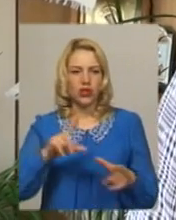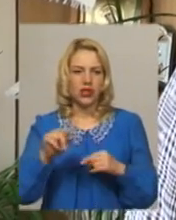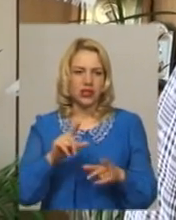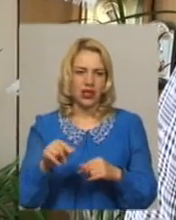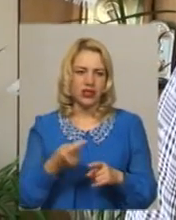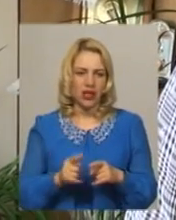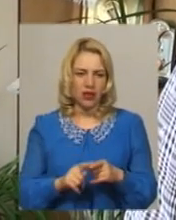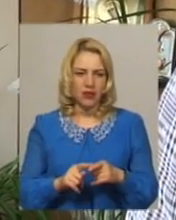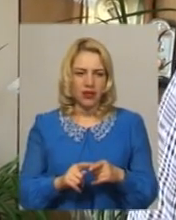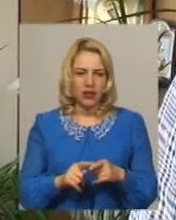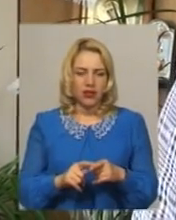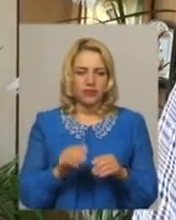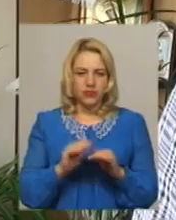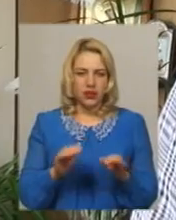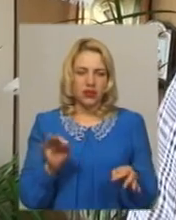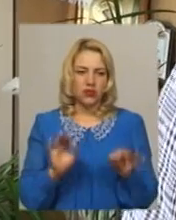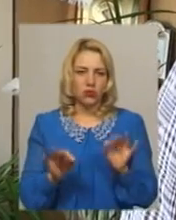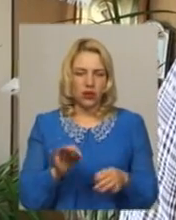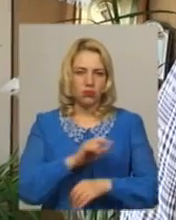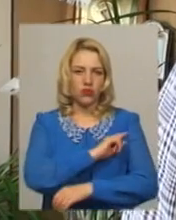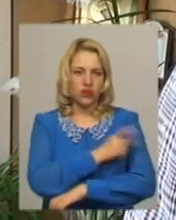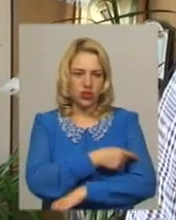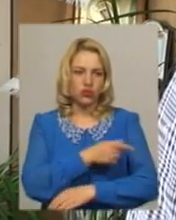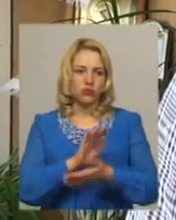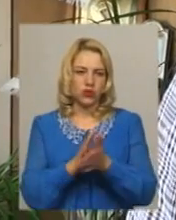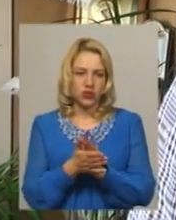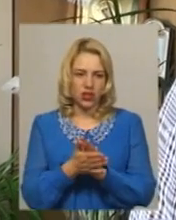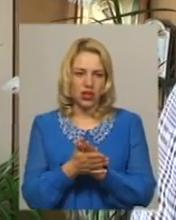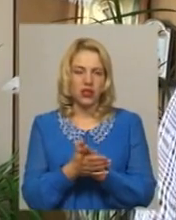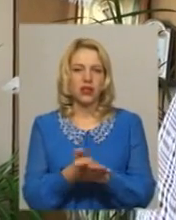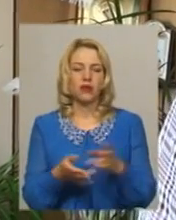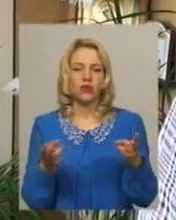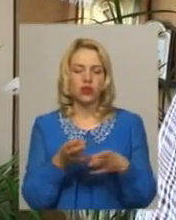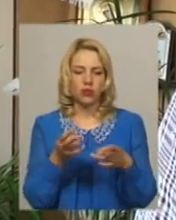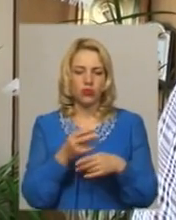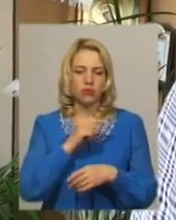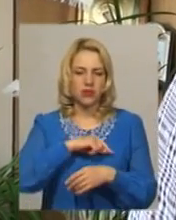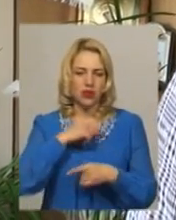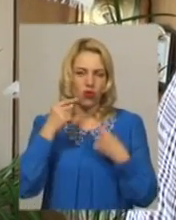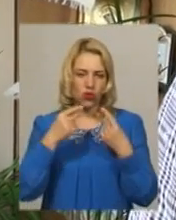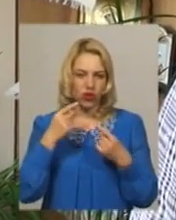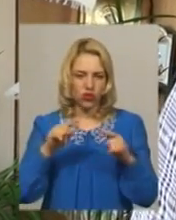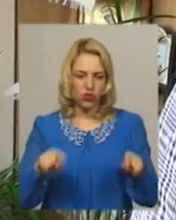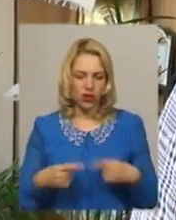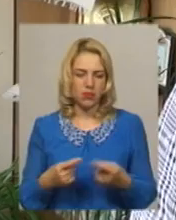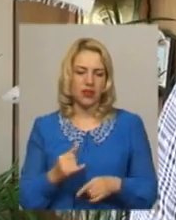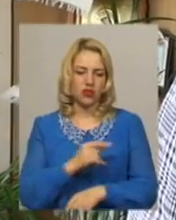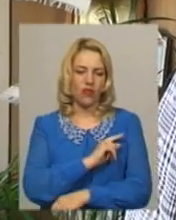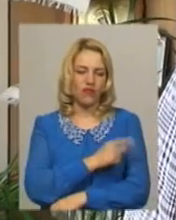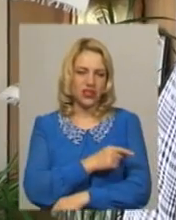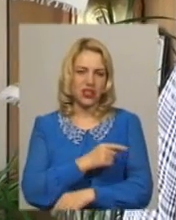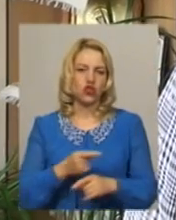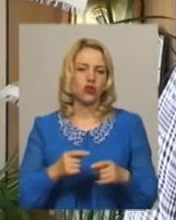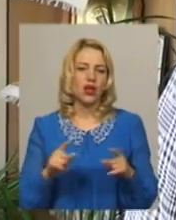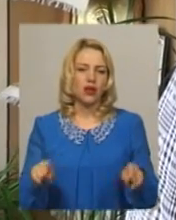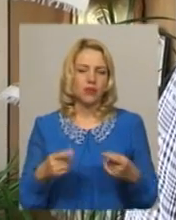Діти в нормальному фізичному стані, звичайно, потребують психологічної реабілітації, зрештою, і фізичної реабілітації, оскільки